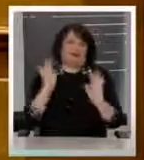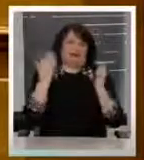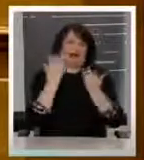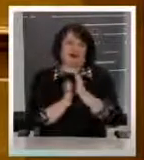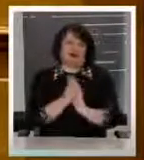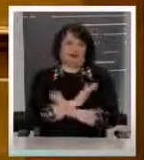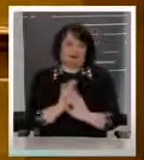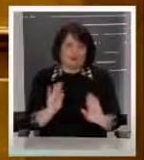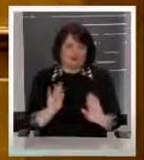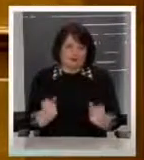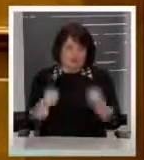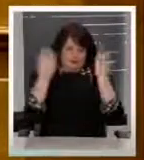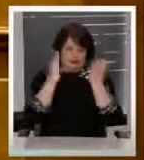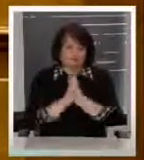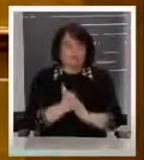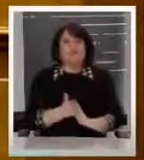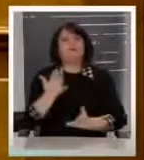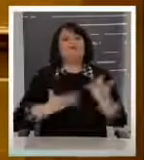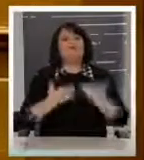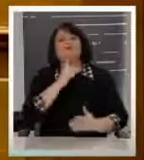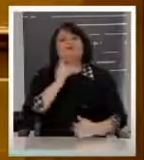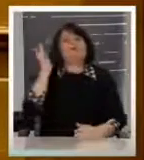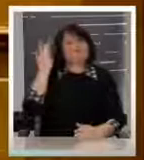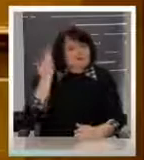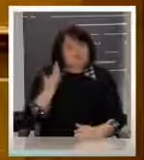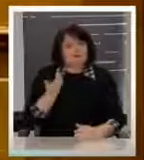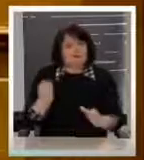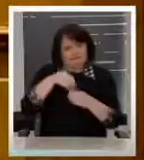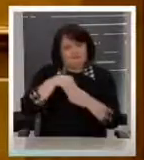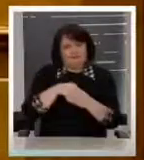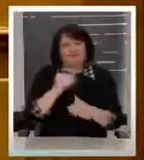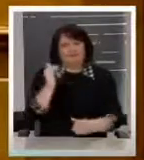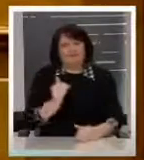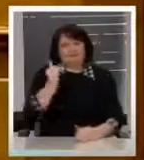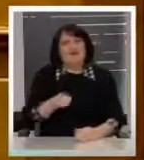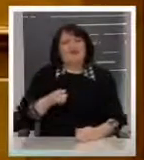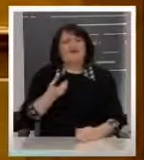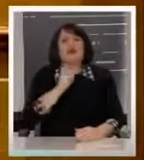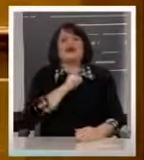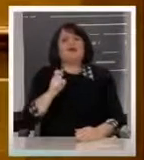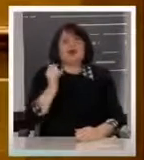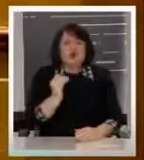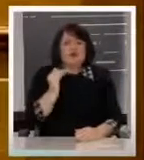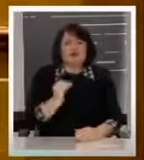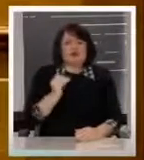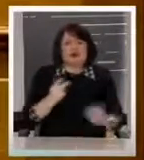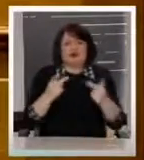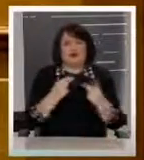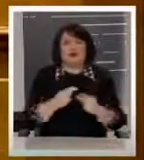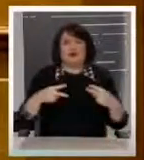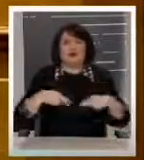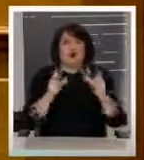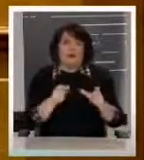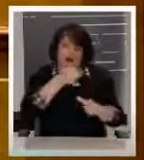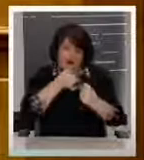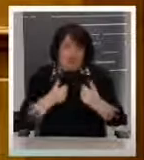γυρισμό. Οι εποχές όπου ο προϋπολογισμός περιελάμβανε μειώσεις εκατοντάδων εκατομμυρίων, και θα μιλήσω για το Υπουργείο